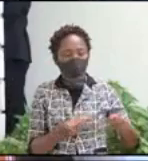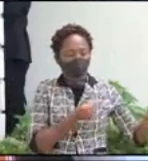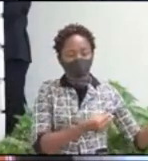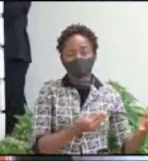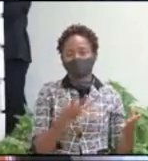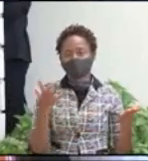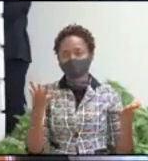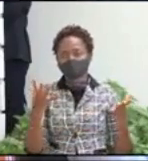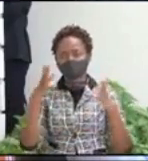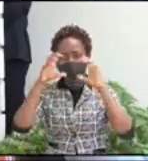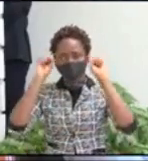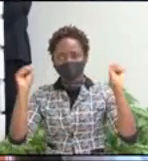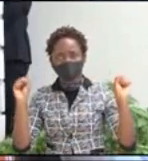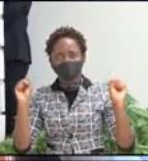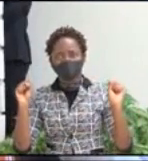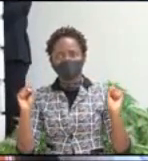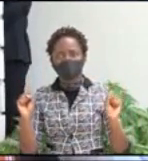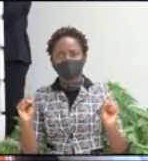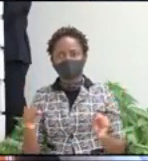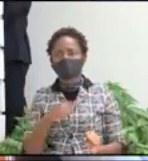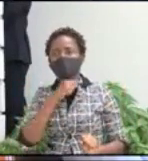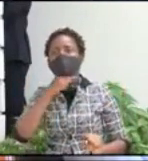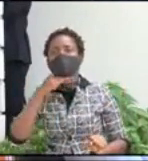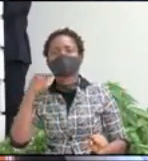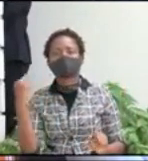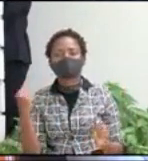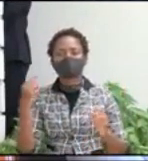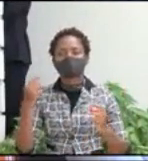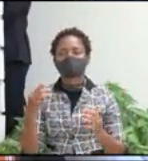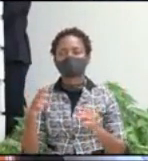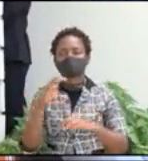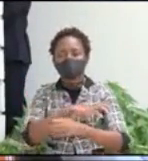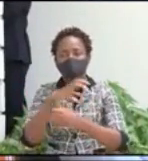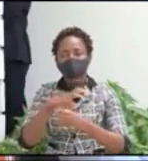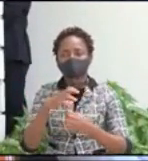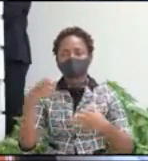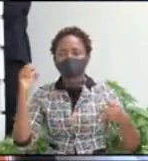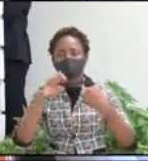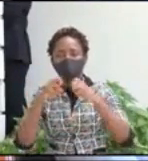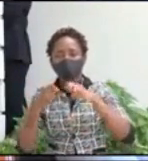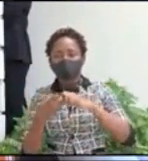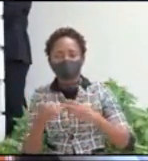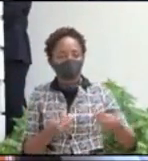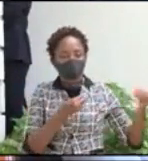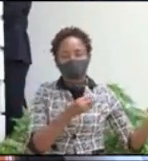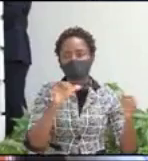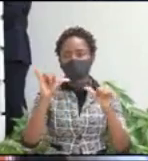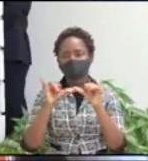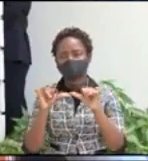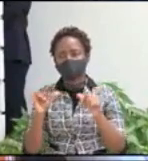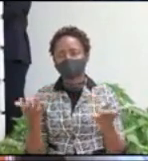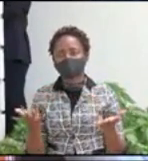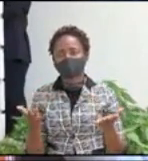Président Aristide de sous pouvoir, la guerre déclarée, transition. Kounia, moi-même sous pouvoir là,